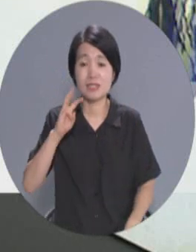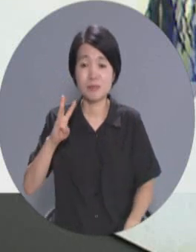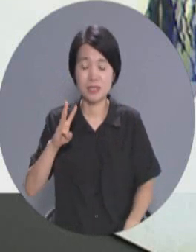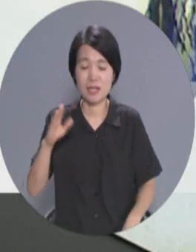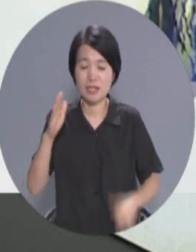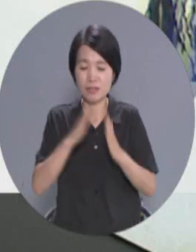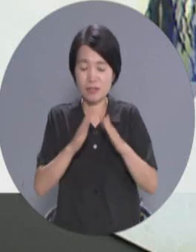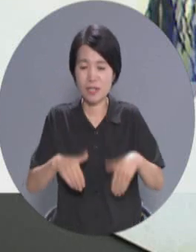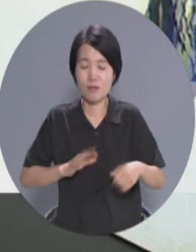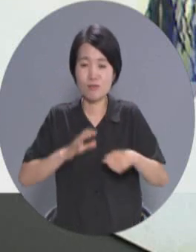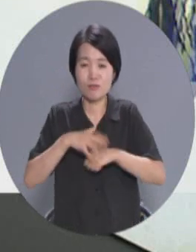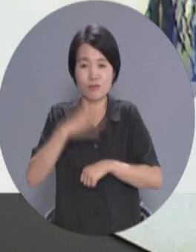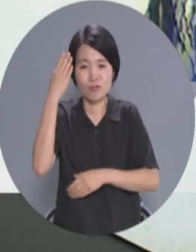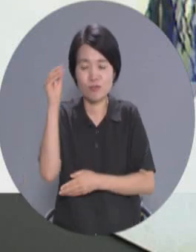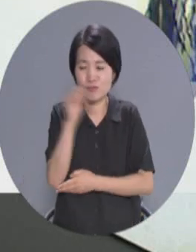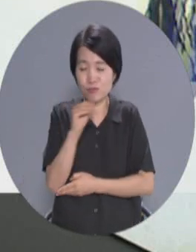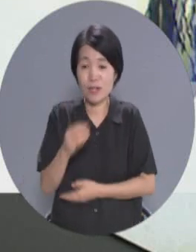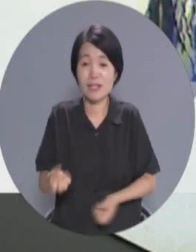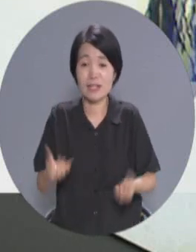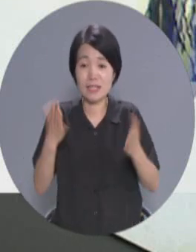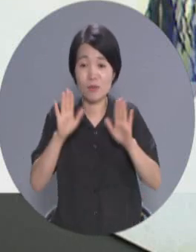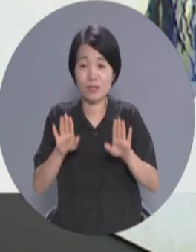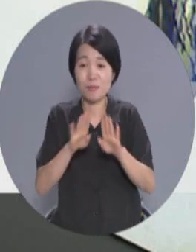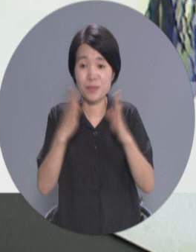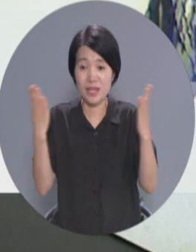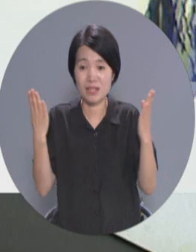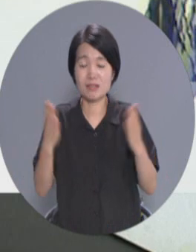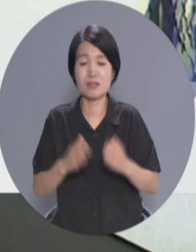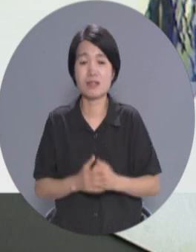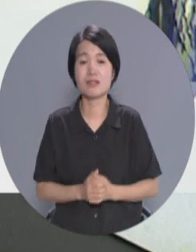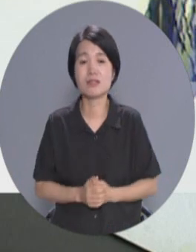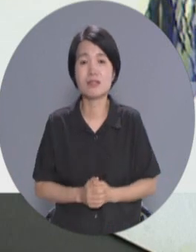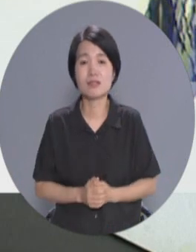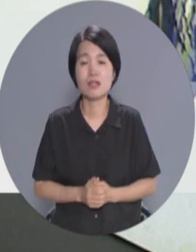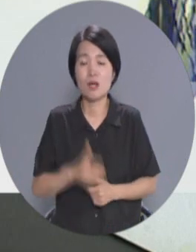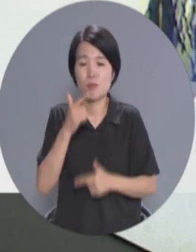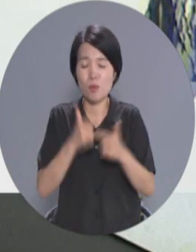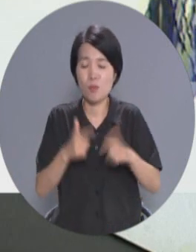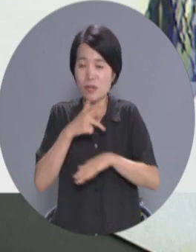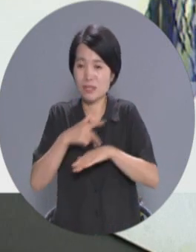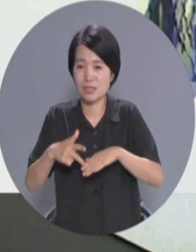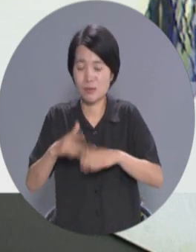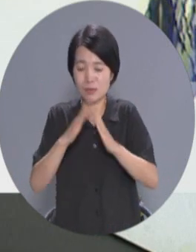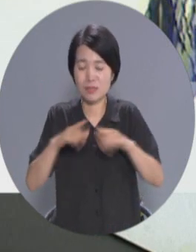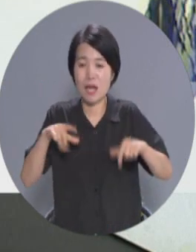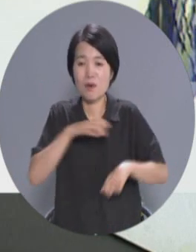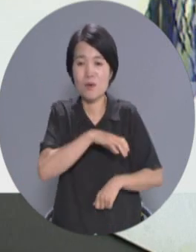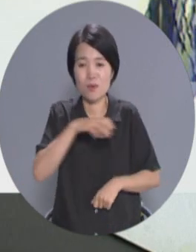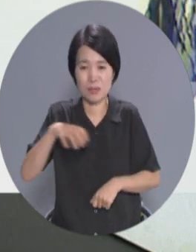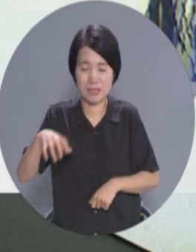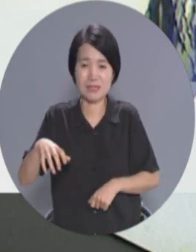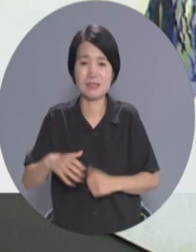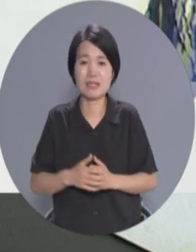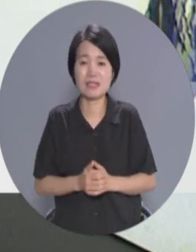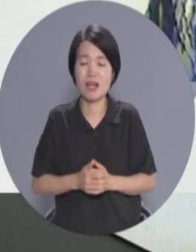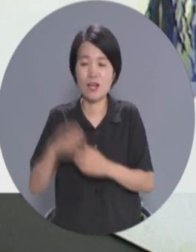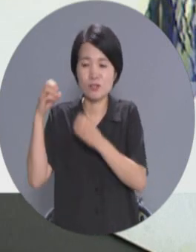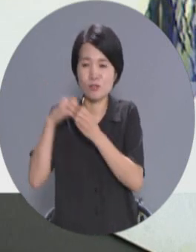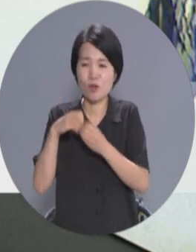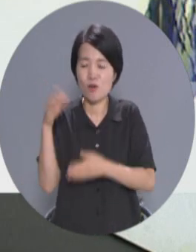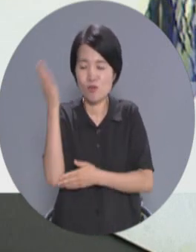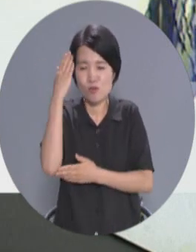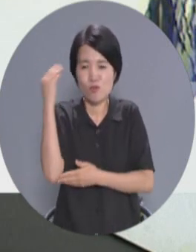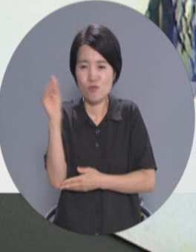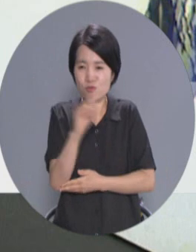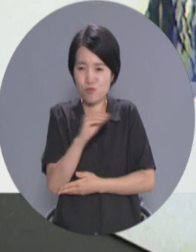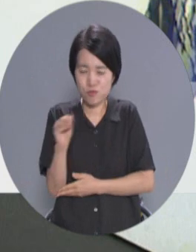2023 전남 국제수묵 비엔날레가 오늘 개막했습니다. 목포와 진도 등 전남 곳곳에서 전통 수묵은